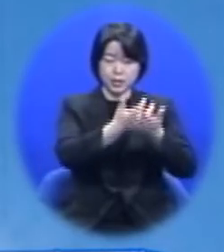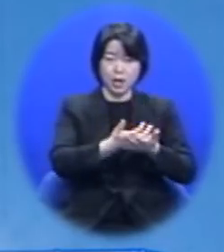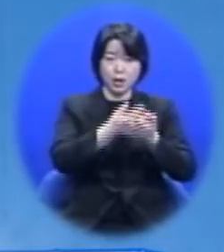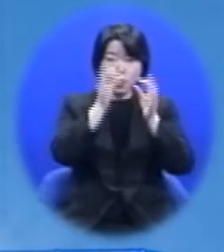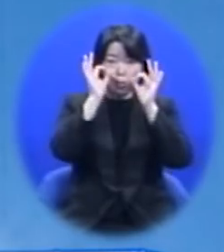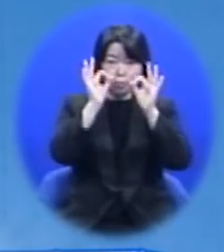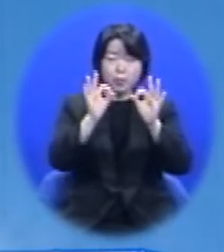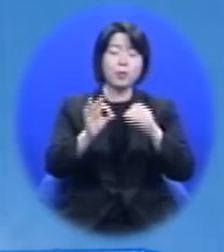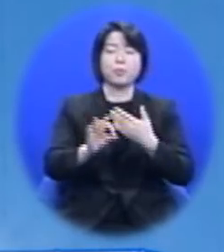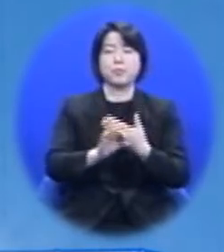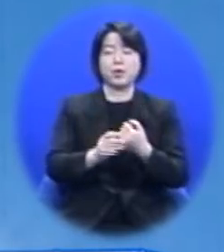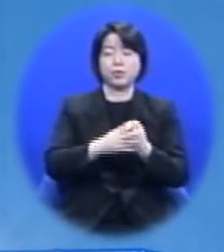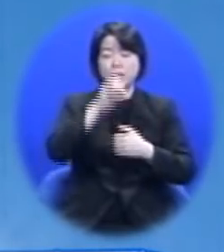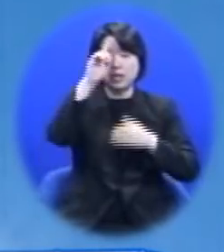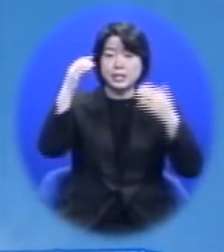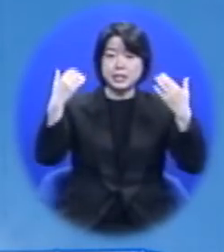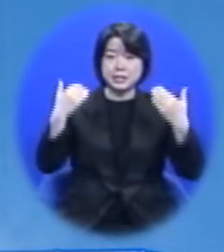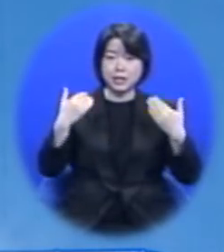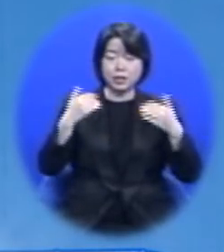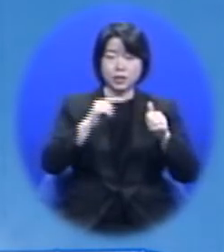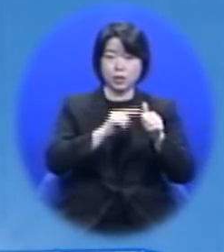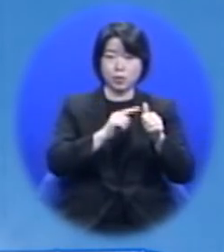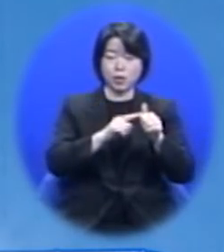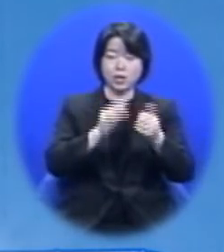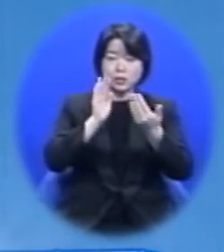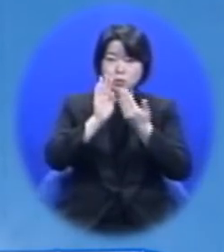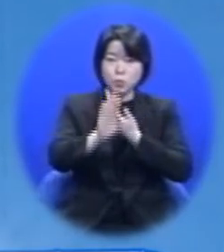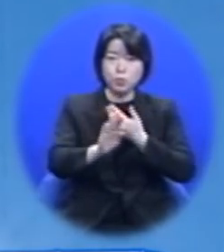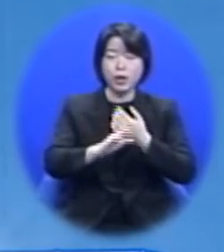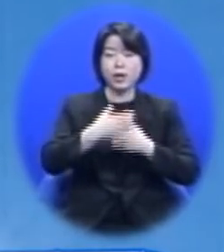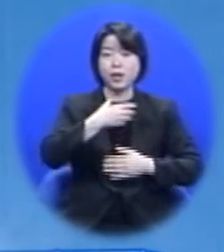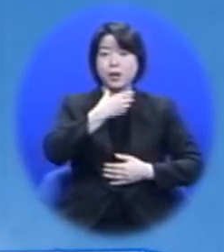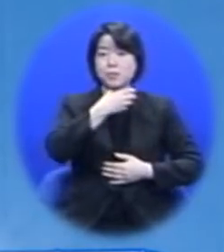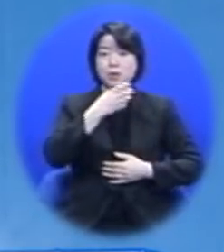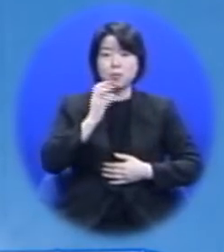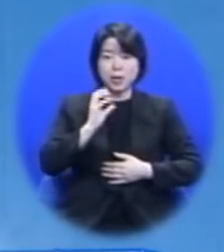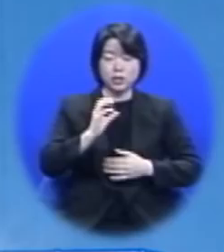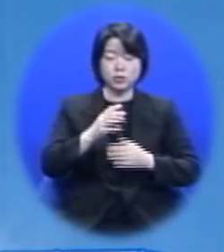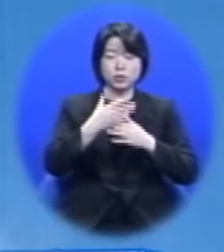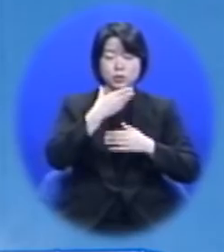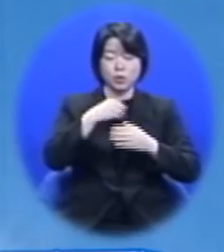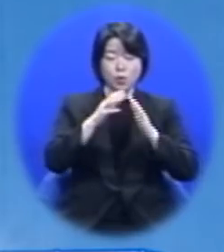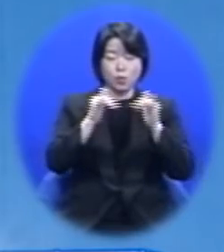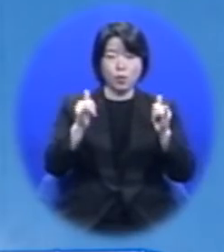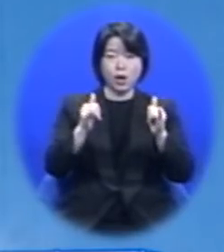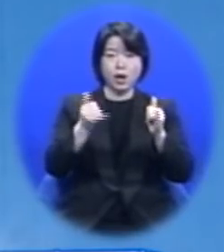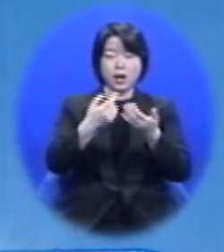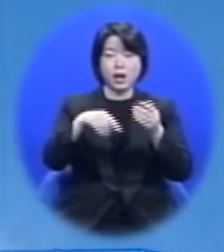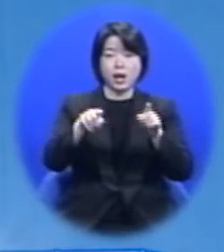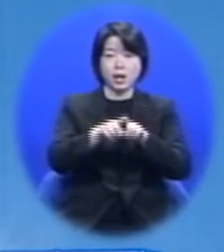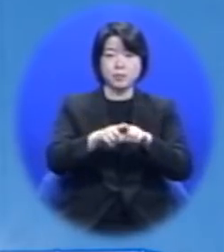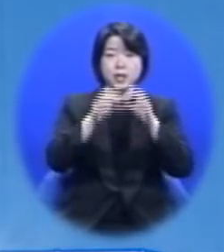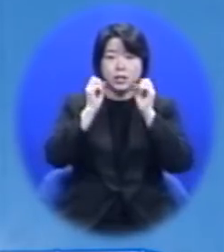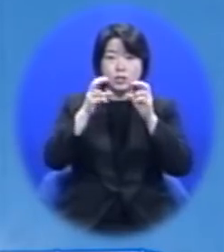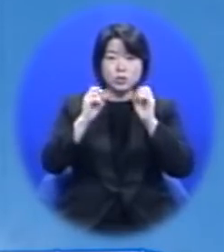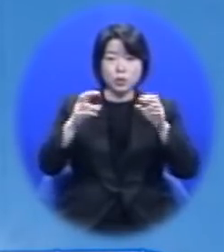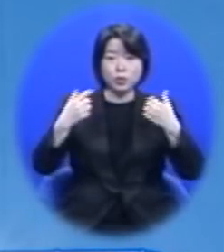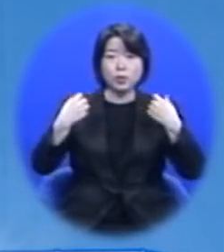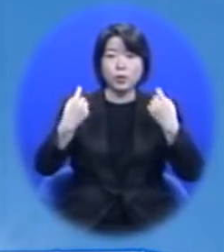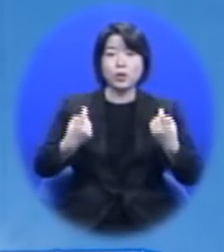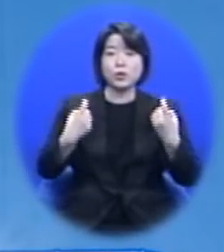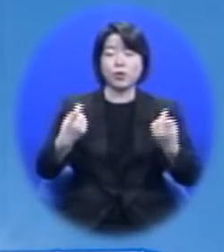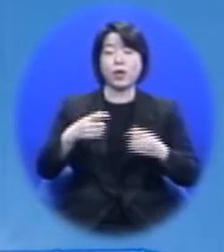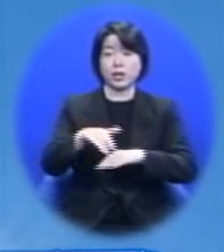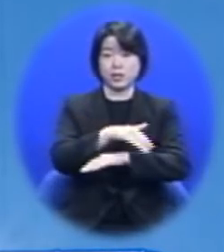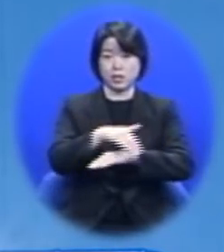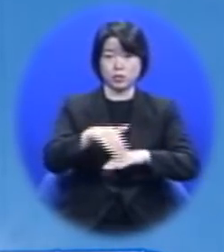보면 삭개오가 그 이후에 베드로와 함께 선교 여행도 다녔고 그리고 가이사랴